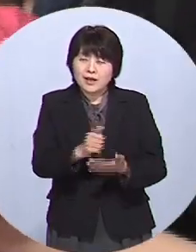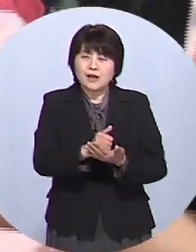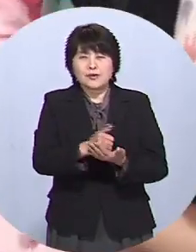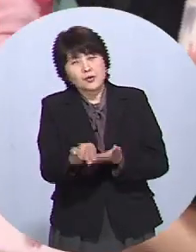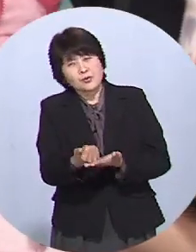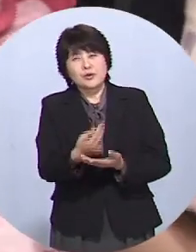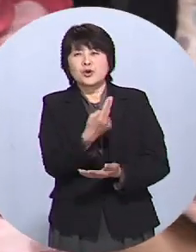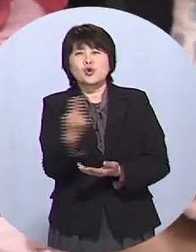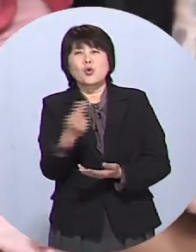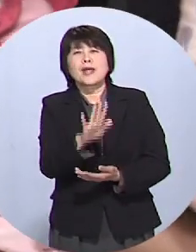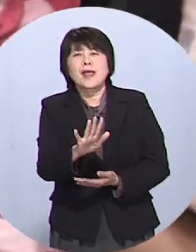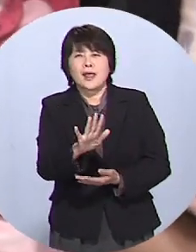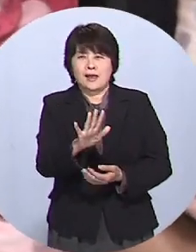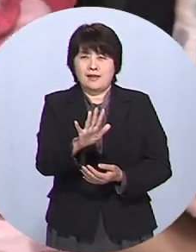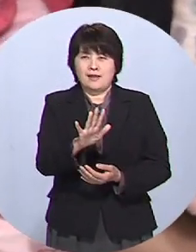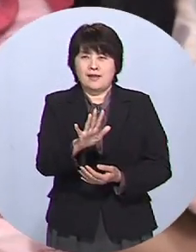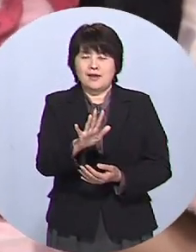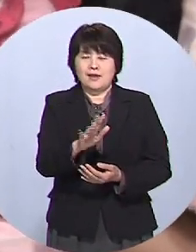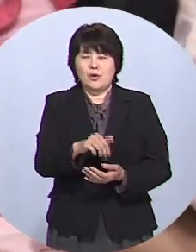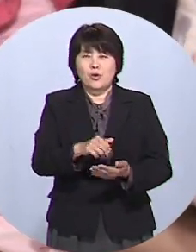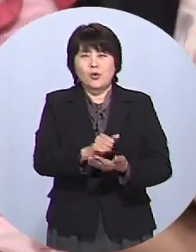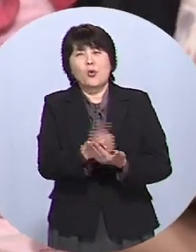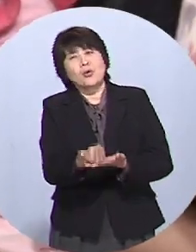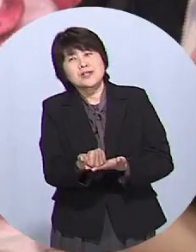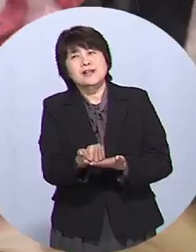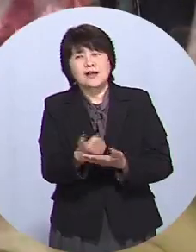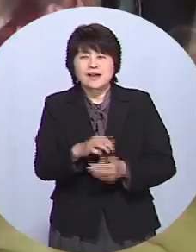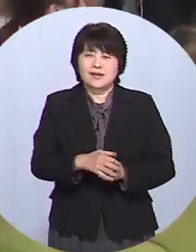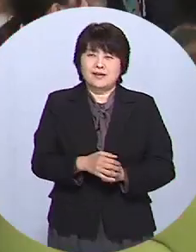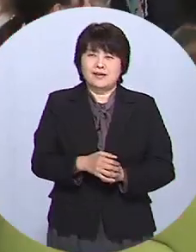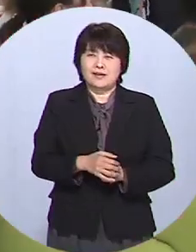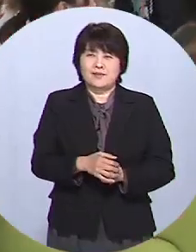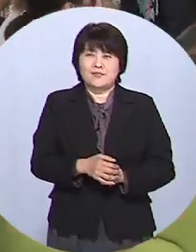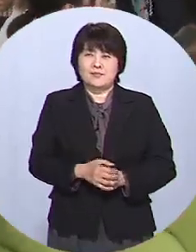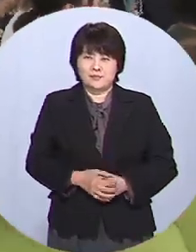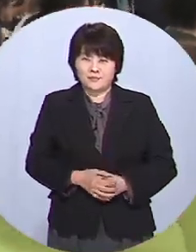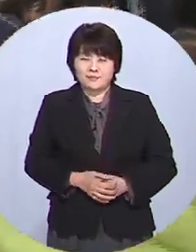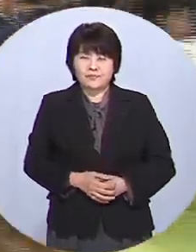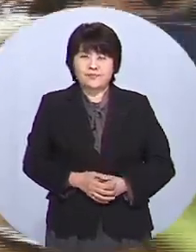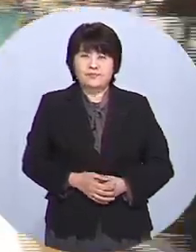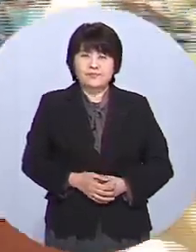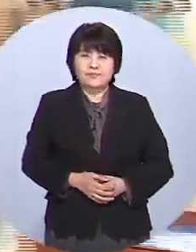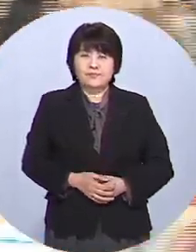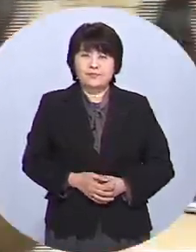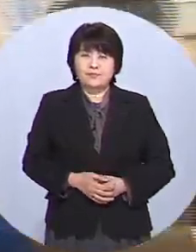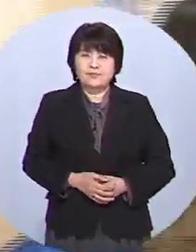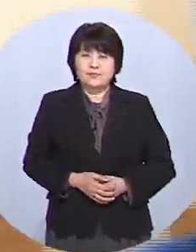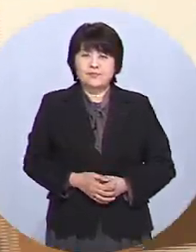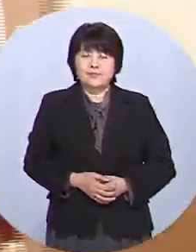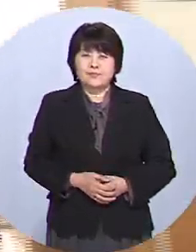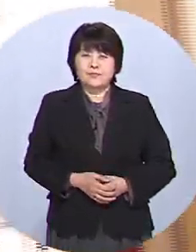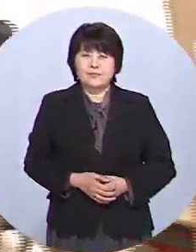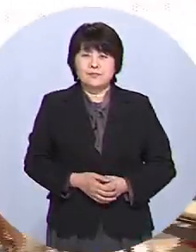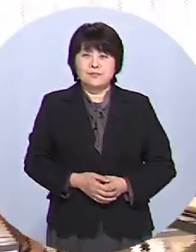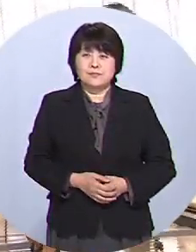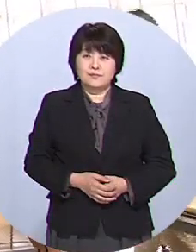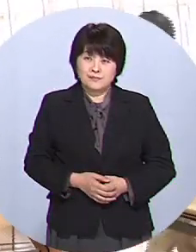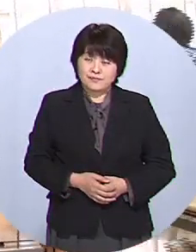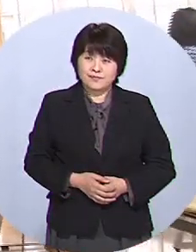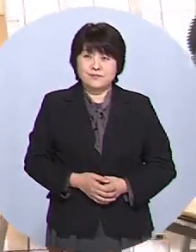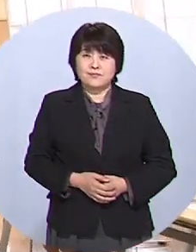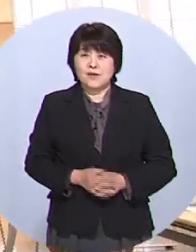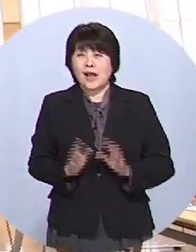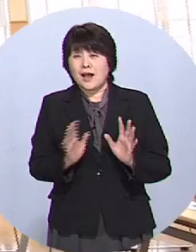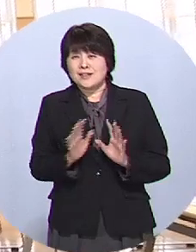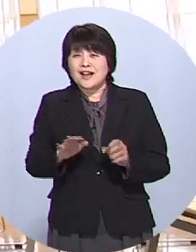て、あら転んじゃった。さあこの後どうなるかな。 赤